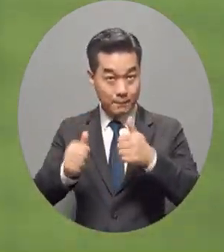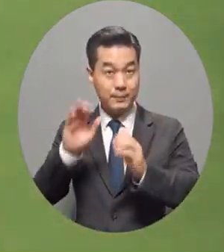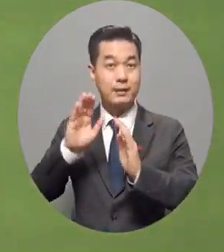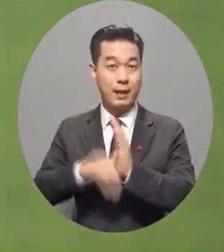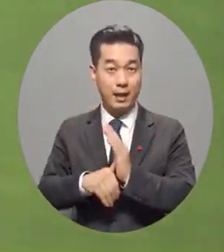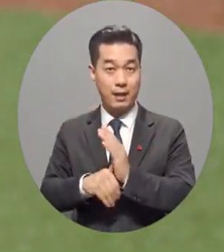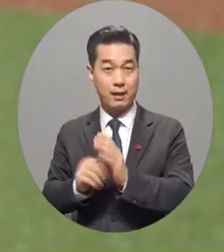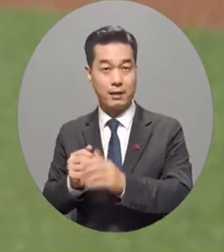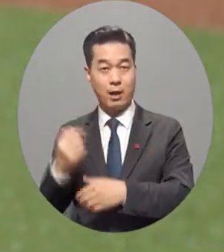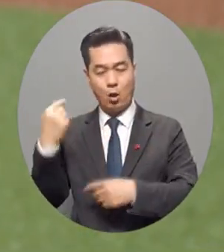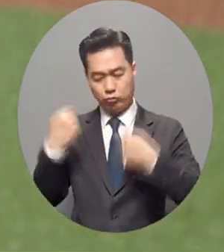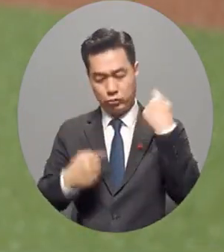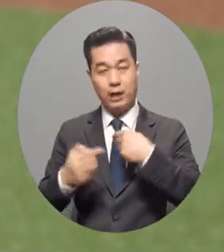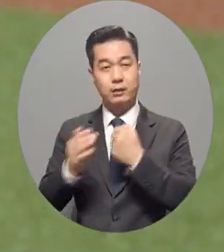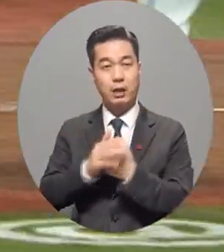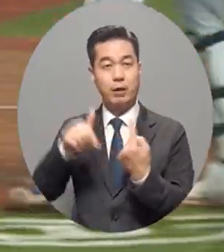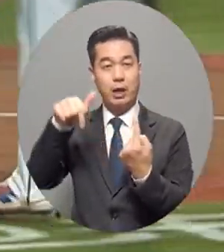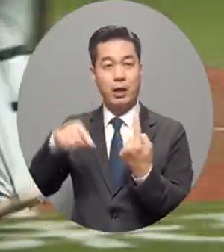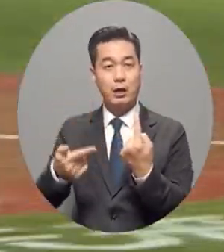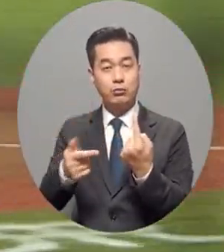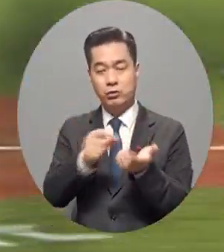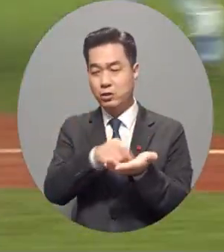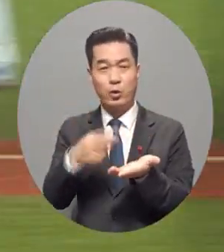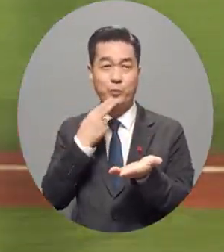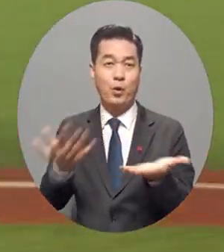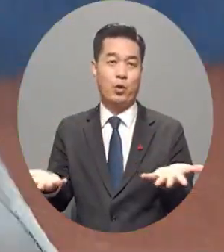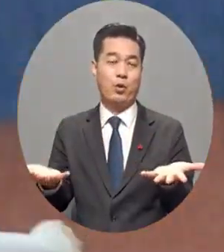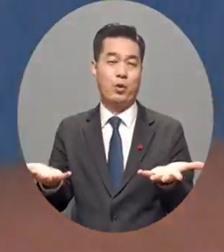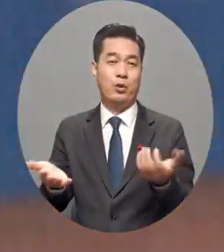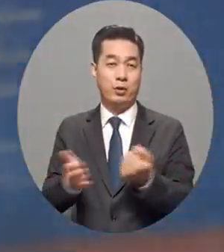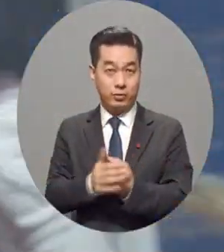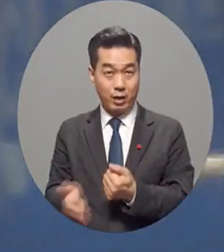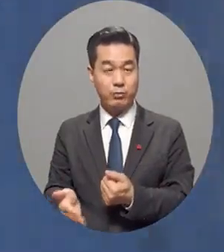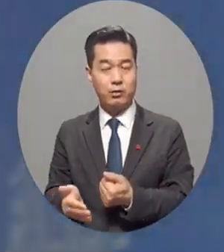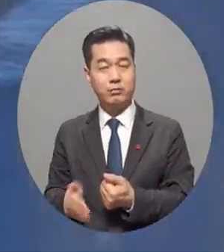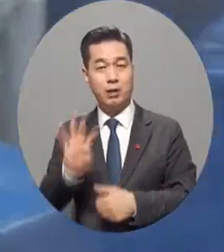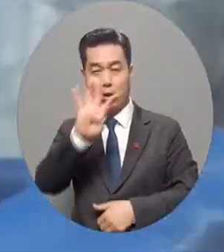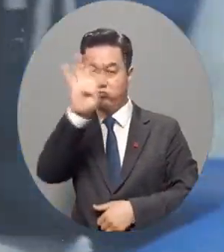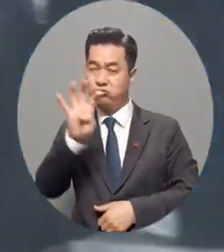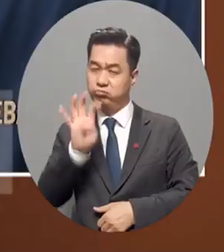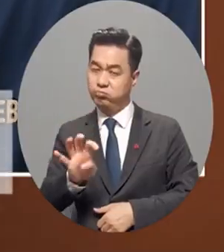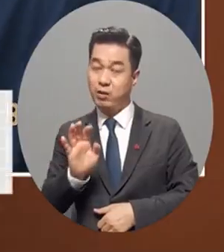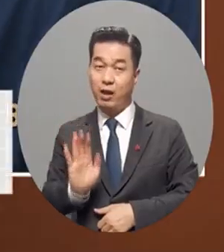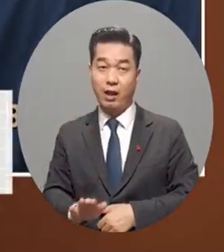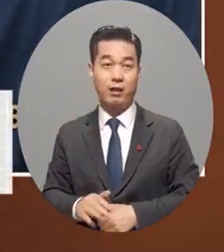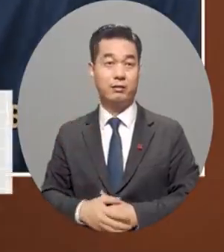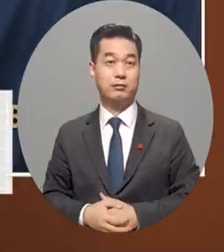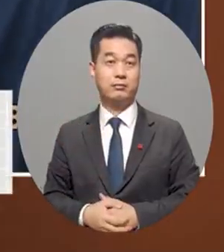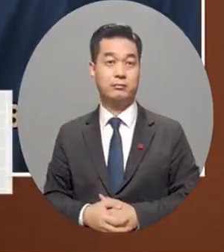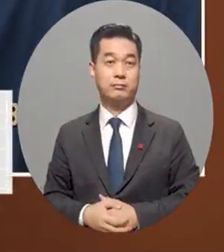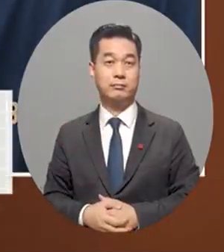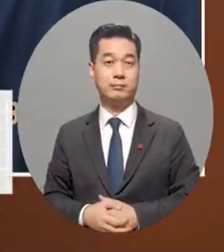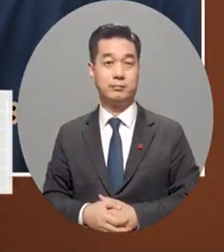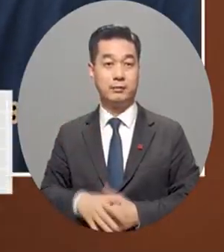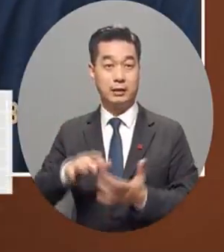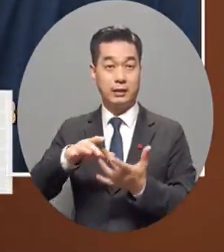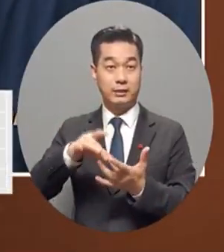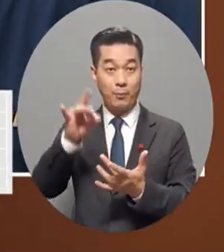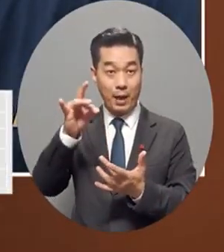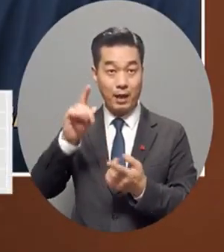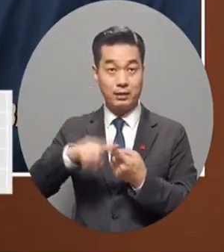연이은 부상으로 1군 기록이 없어 발탁 자체에 물음표가 붙기도 했지만 말 나온다는 게 당연하다고